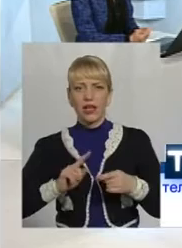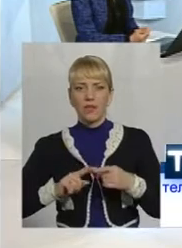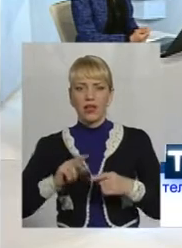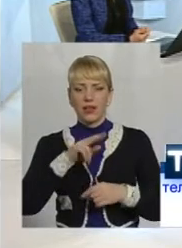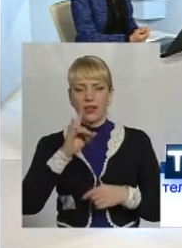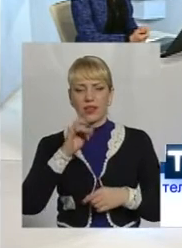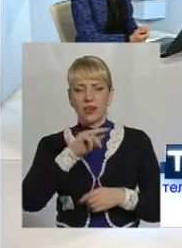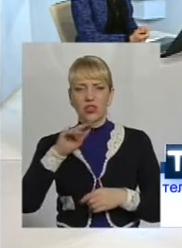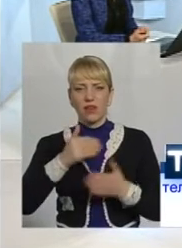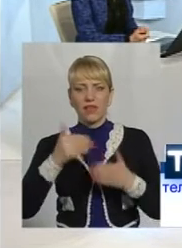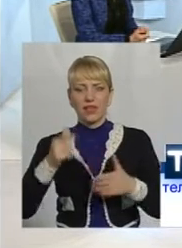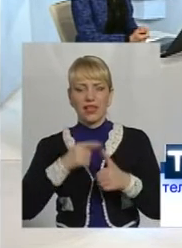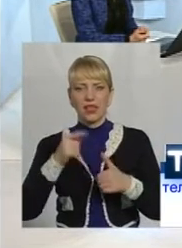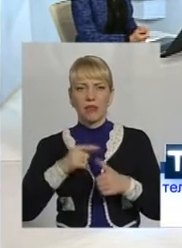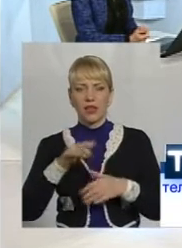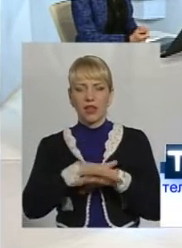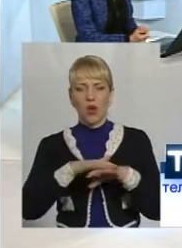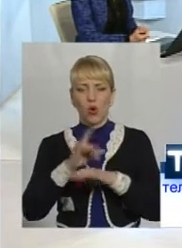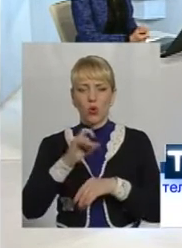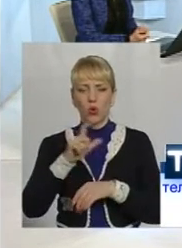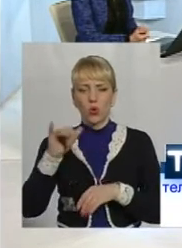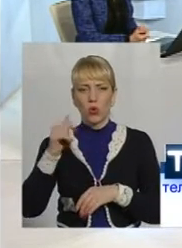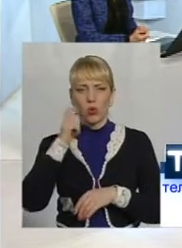імені Народного руху України виступив із ініціативою про